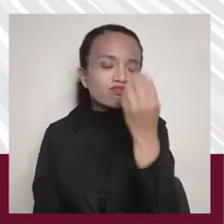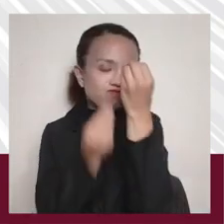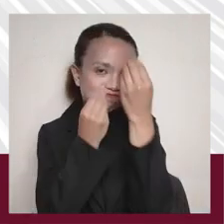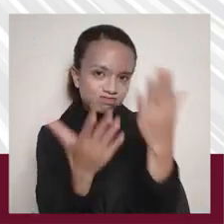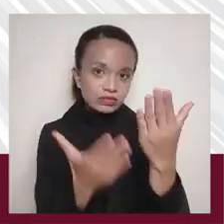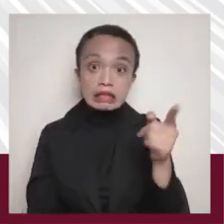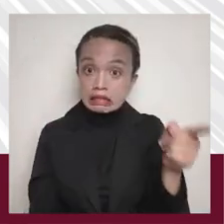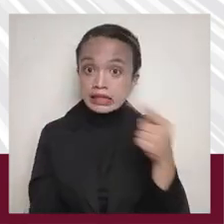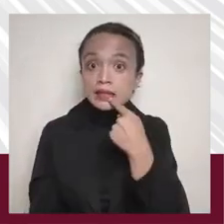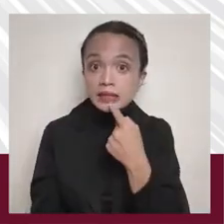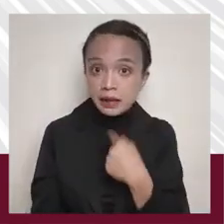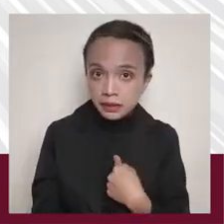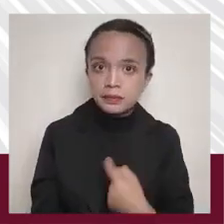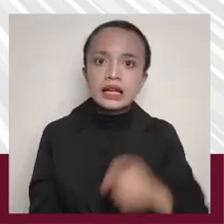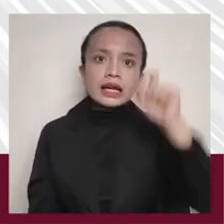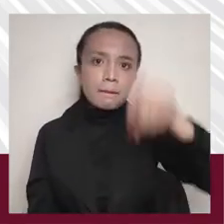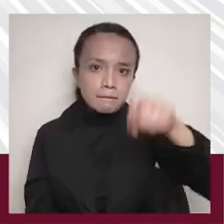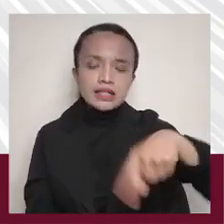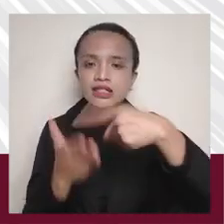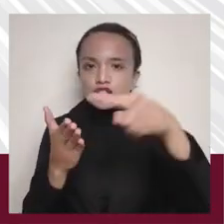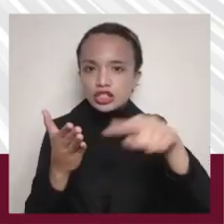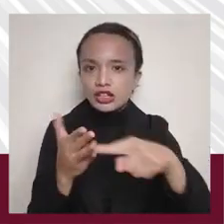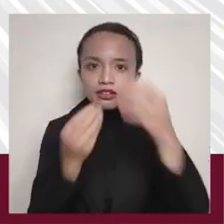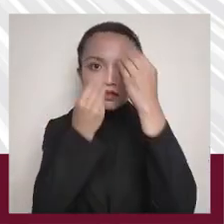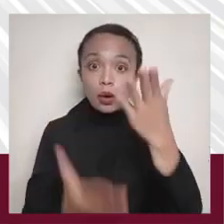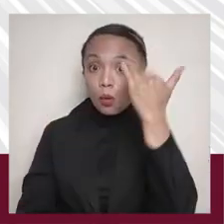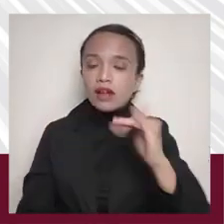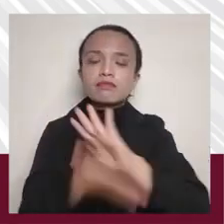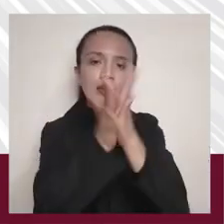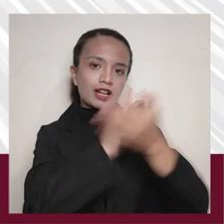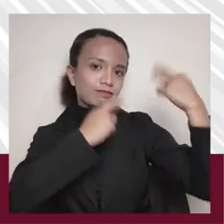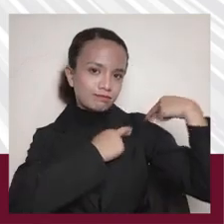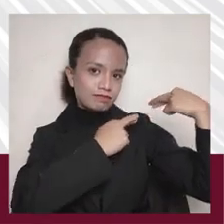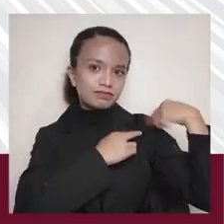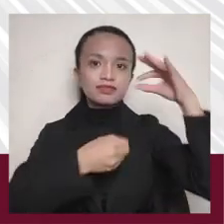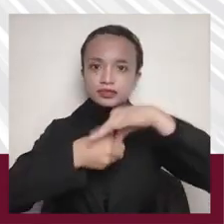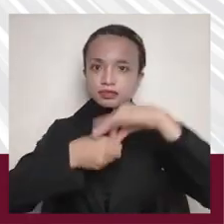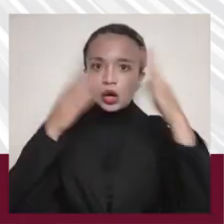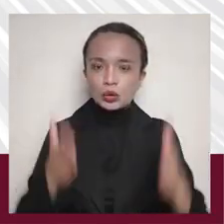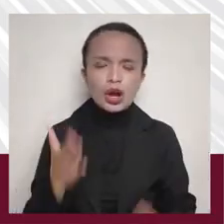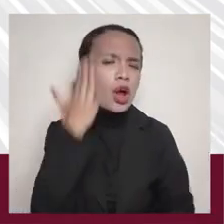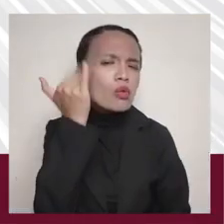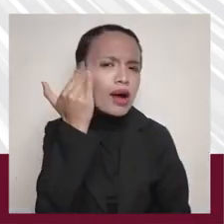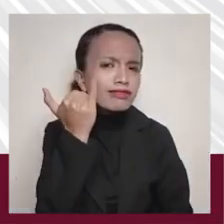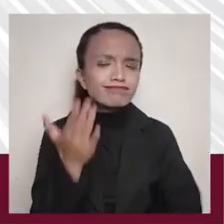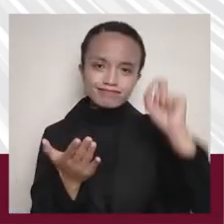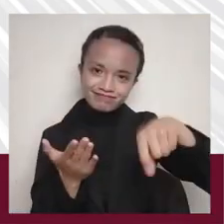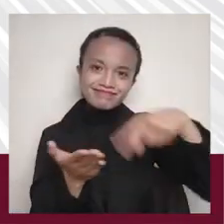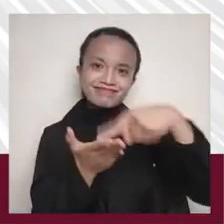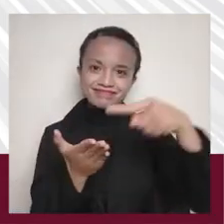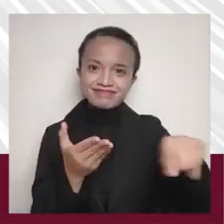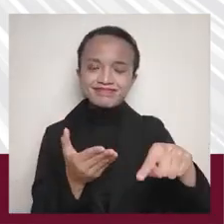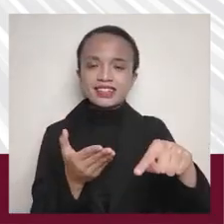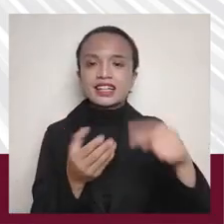disimpormasyon. Sabi nila, kailangan natin mag-fact-check para maging responsabling botante. Bakit nga ba kailangan